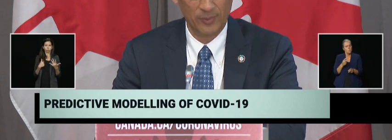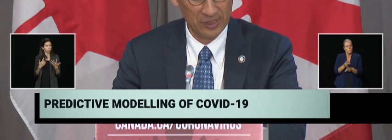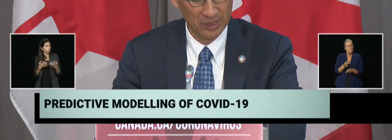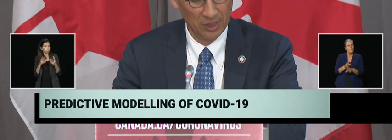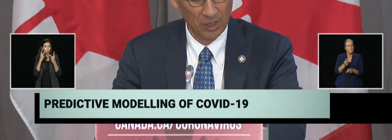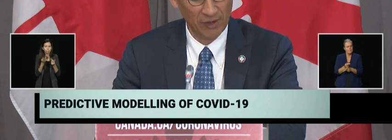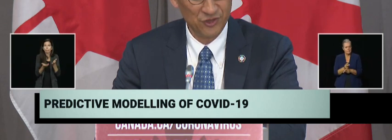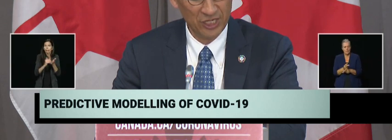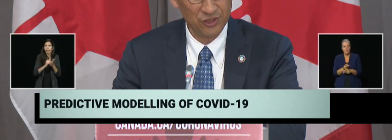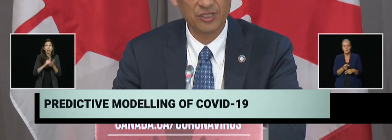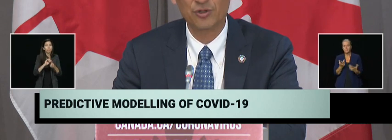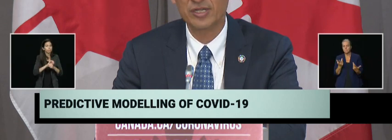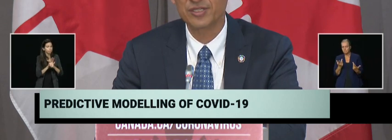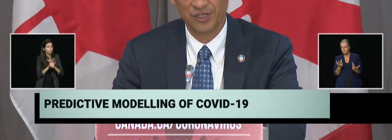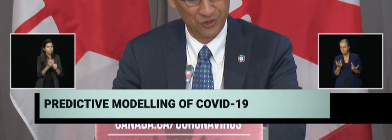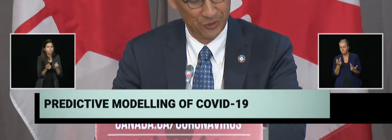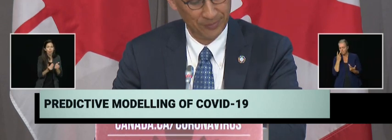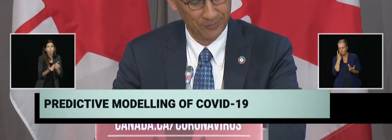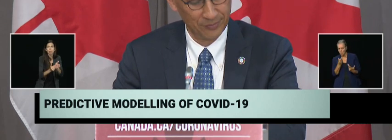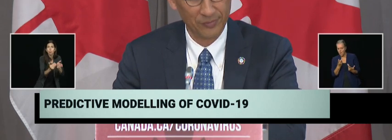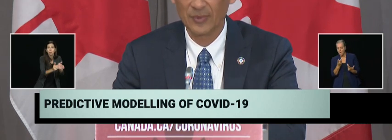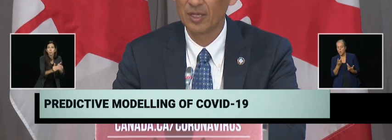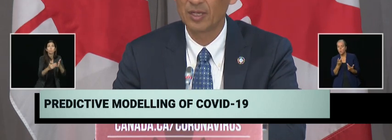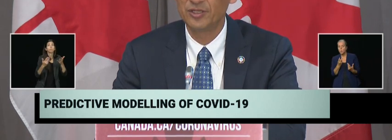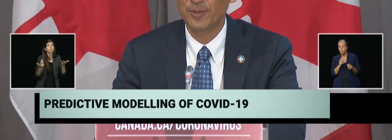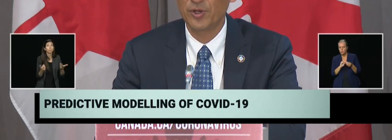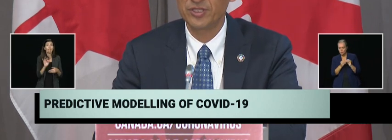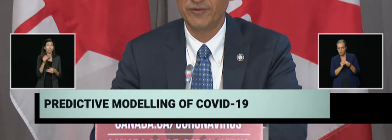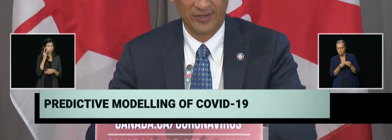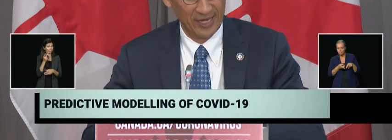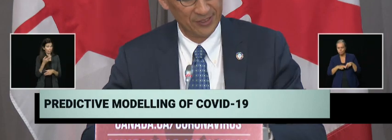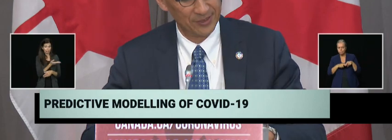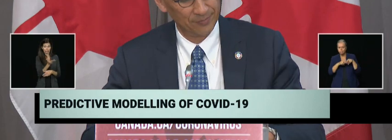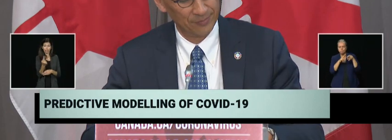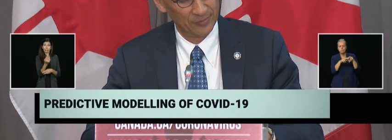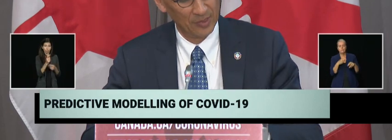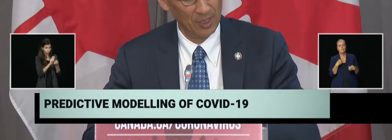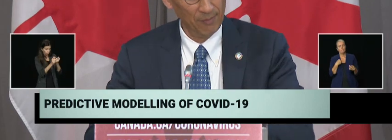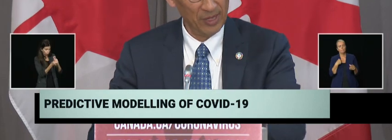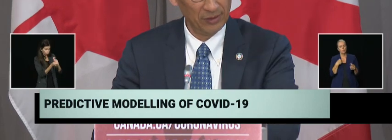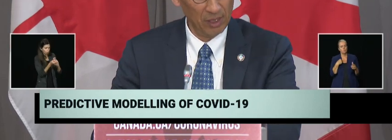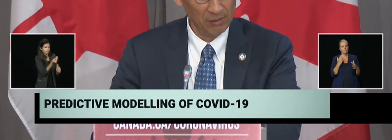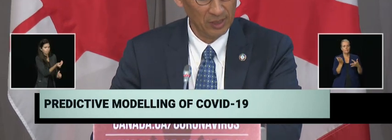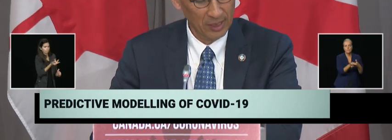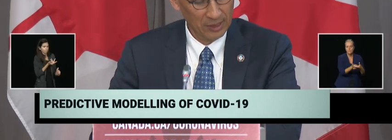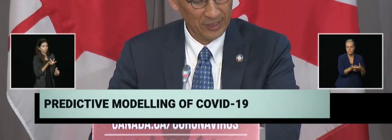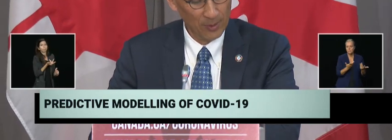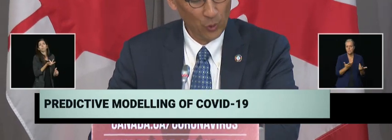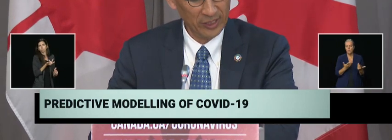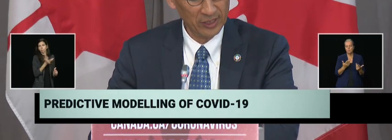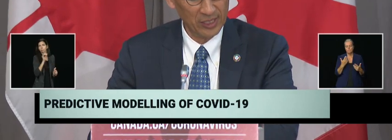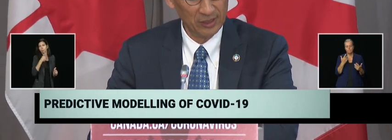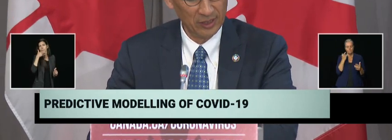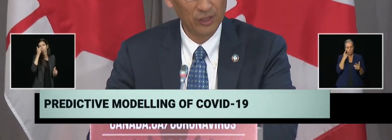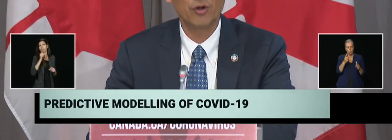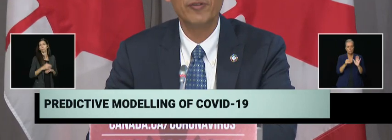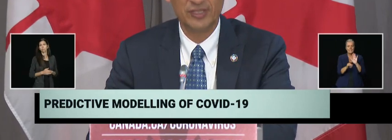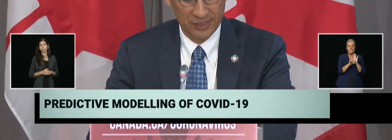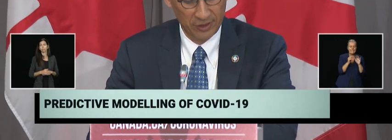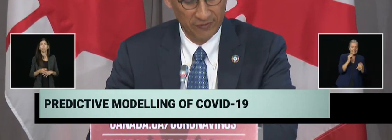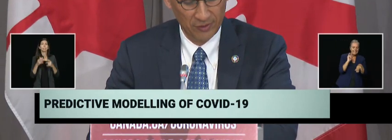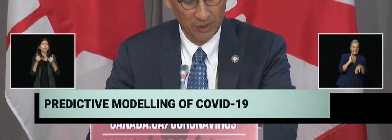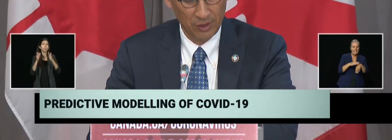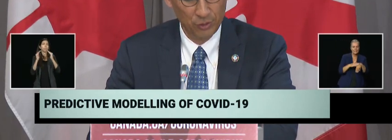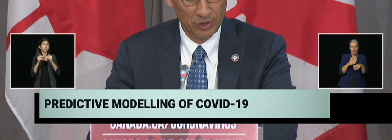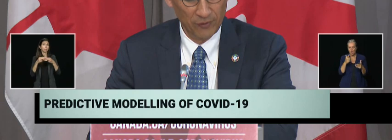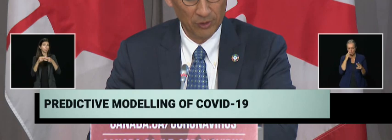can inform us of changes across the country. Slide 15. Slide qu'il y a moins de cas de la COVID